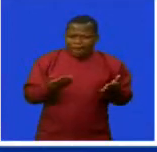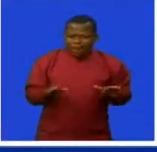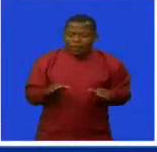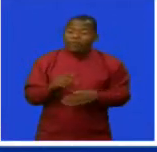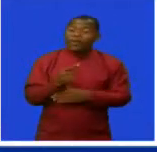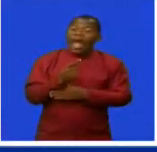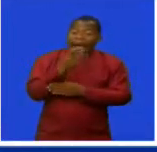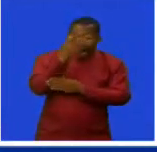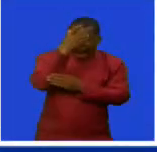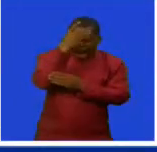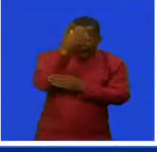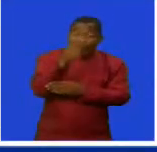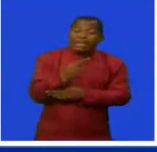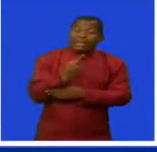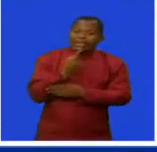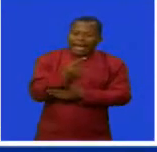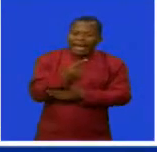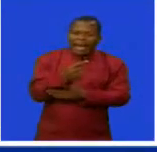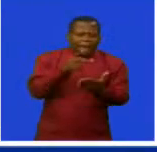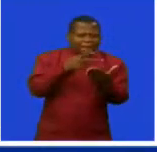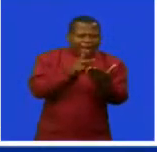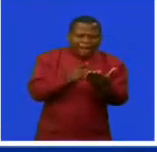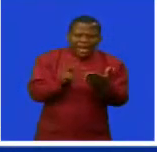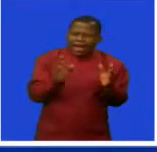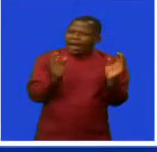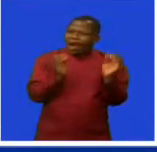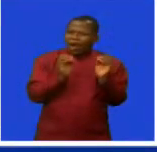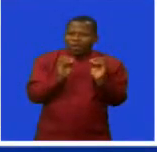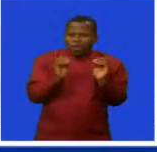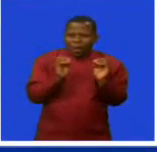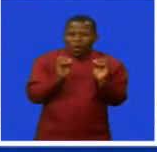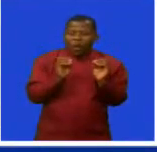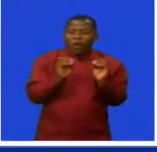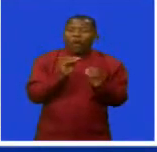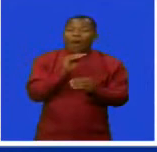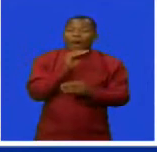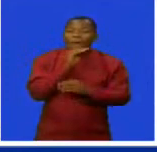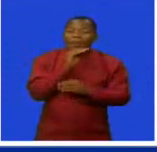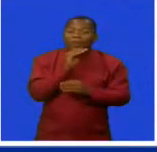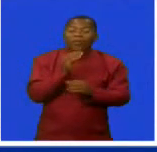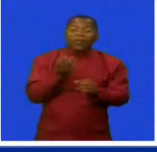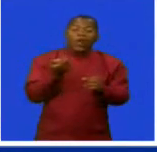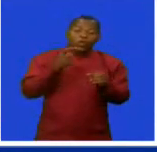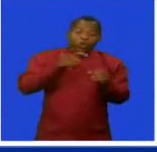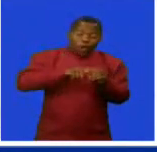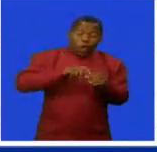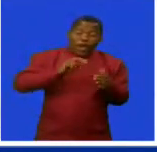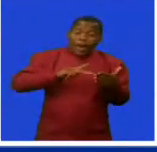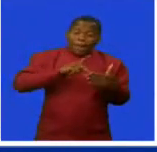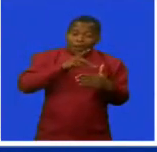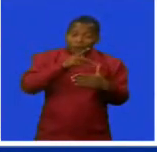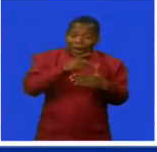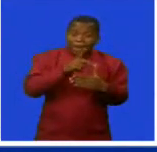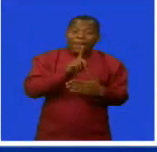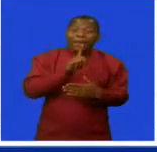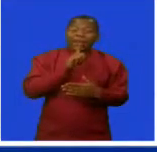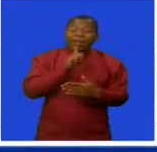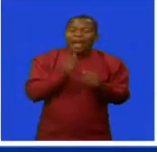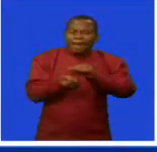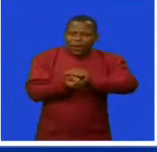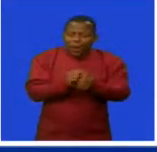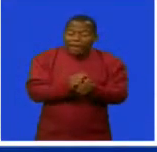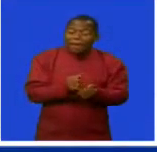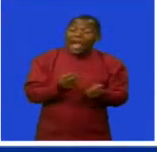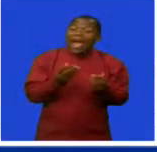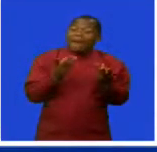uthi lelibanga ngabe selivele selungephansi kwemfundo yamahala kube timali tiyavuma.